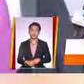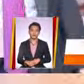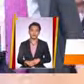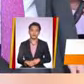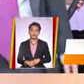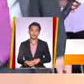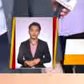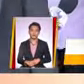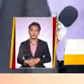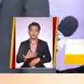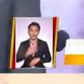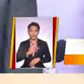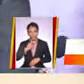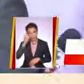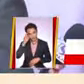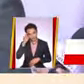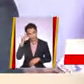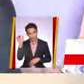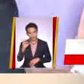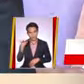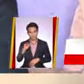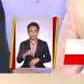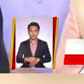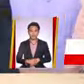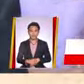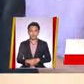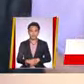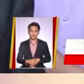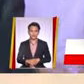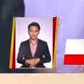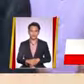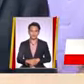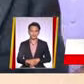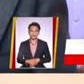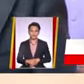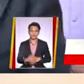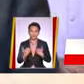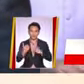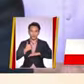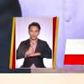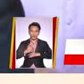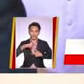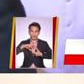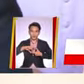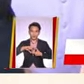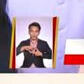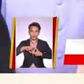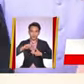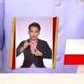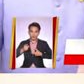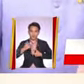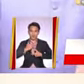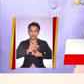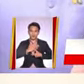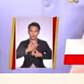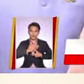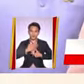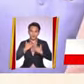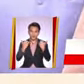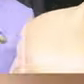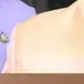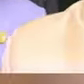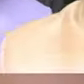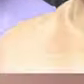ไหนผมยังไม่ได้คิดเลยนะ หมายถึงว่าท่านยังเป็นหัวหน้าพรรคพลังประชารัฐ ก็เป็นที่ก็ผมเป็นอยู่เปล่าแล้ว